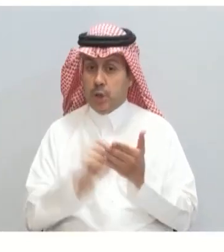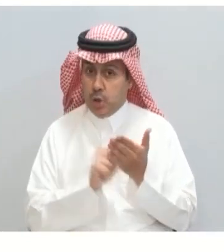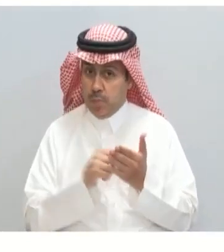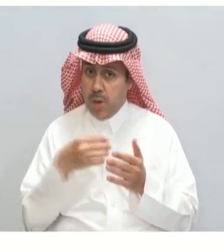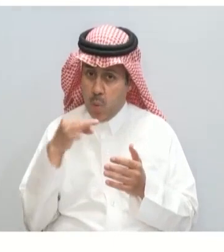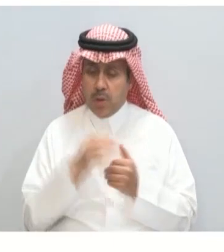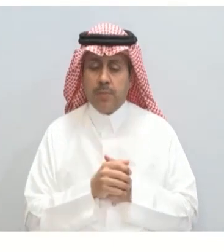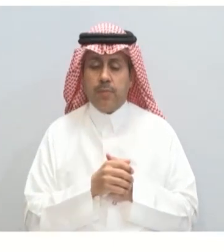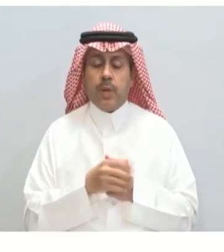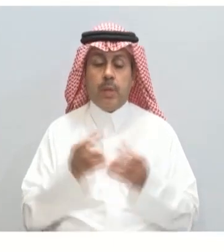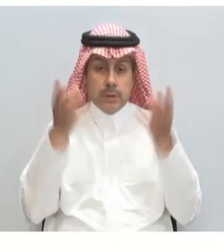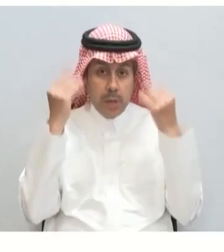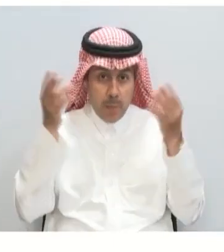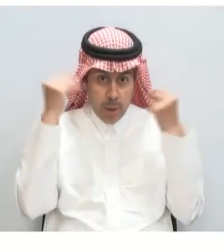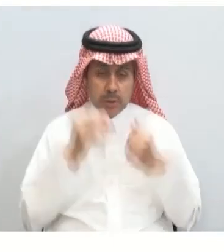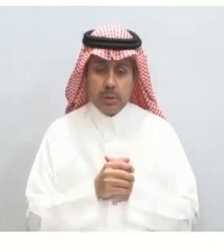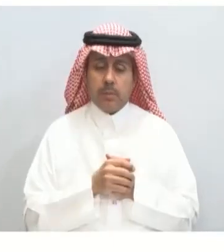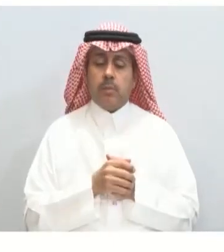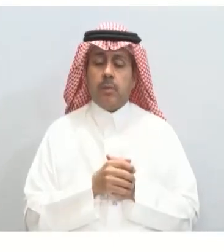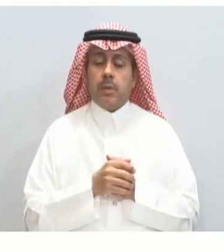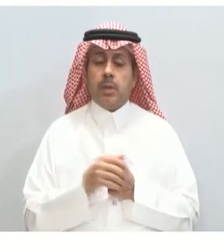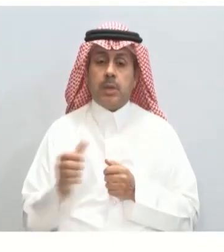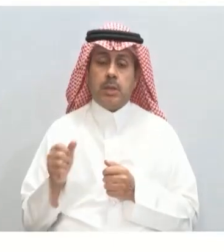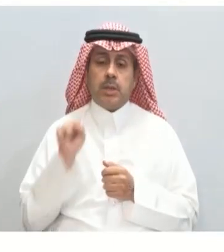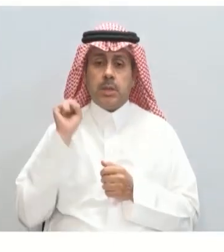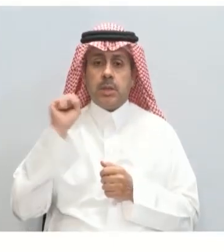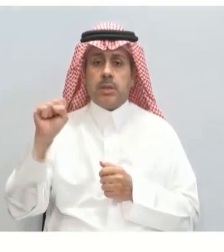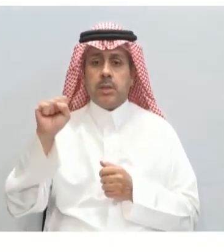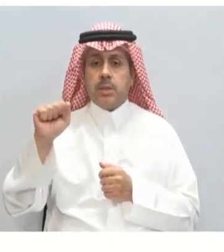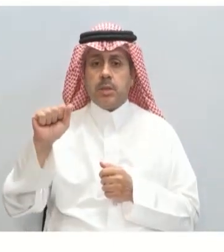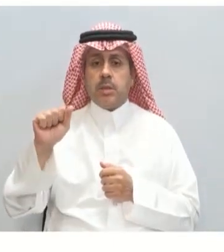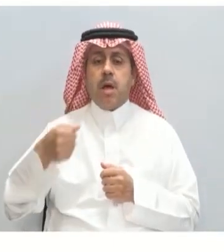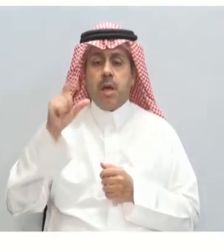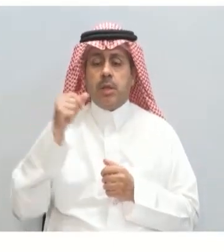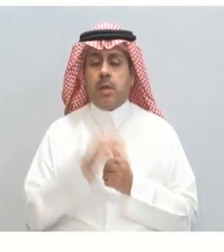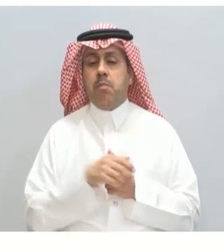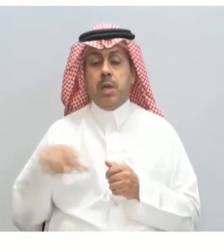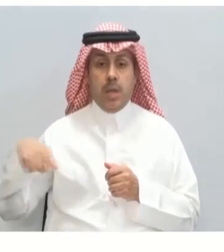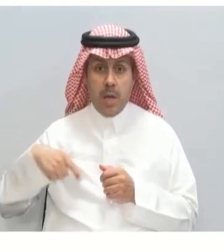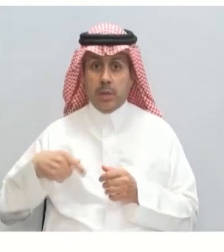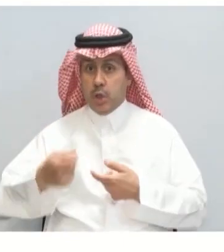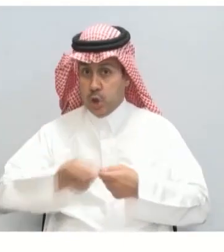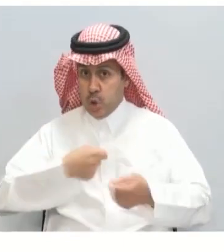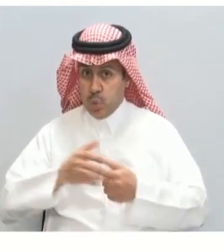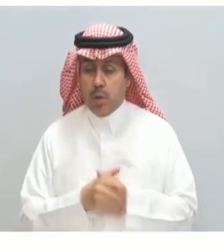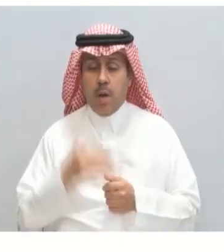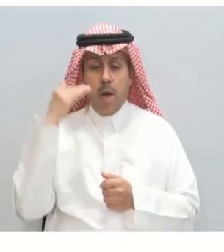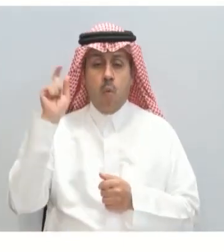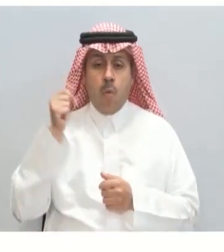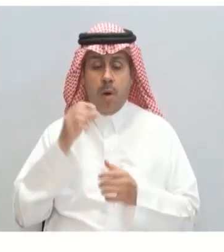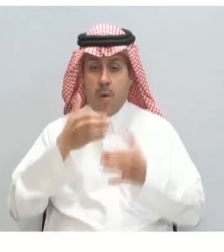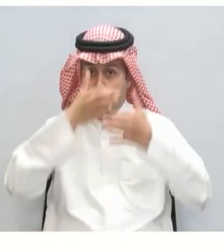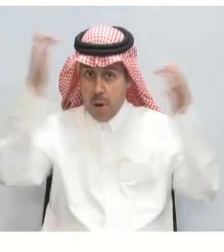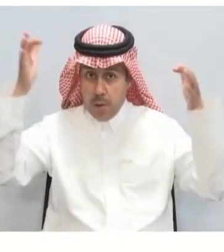التعليمات الصادره من اداره التسويق او الخبراء كما ذكرنا لدينا